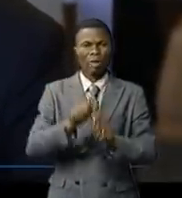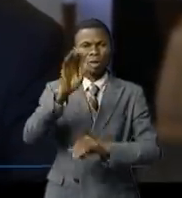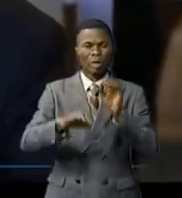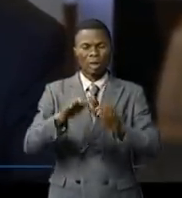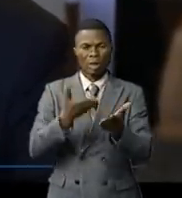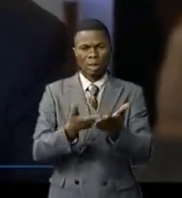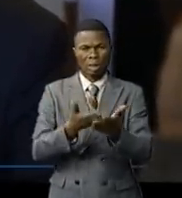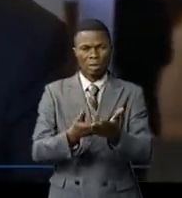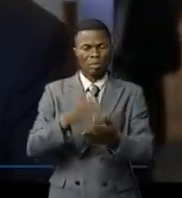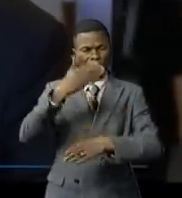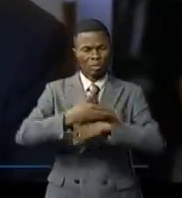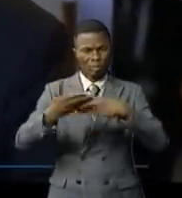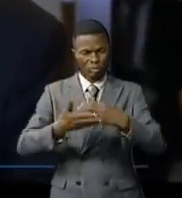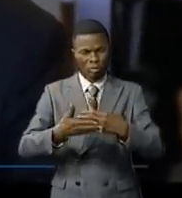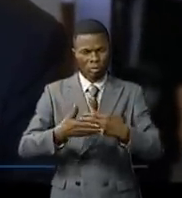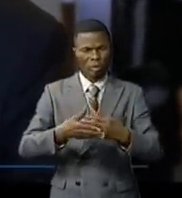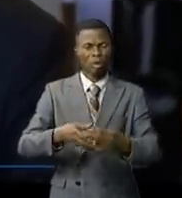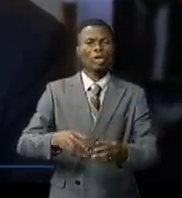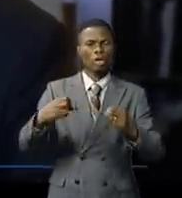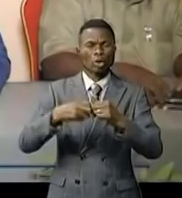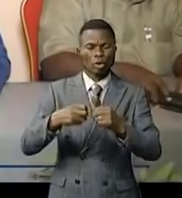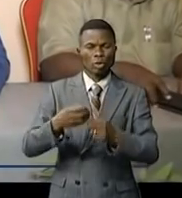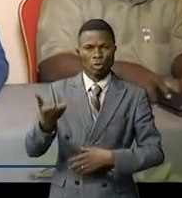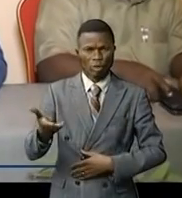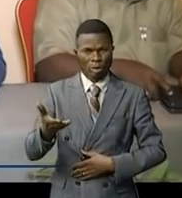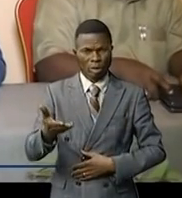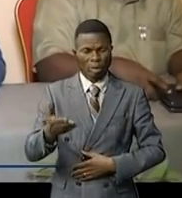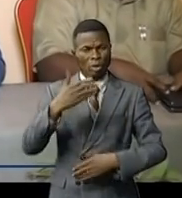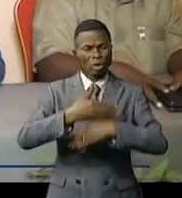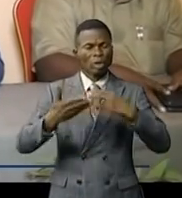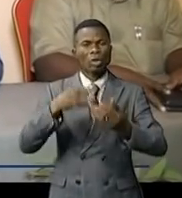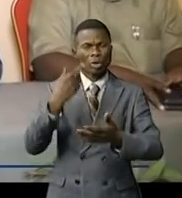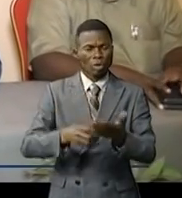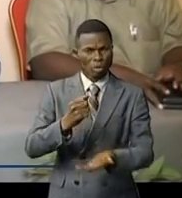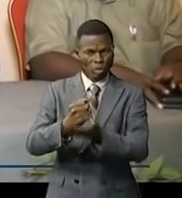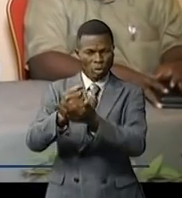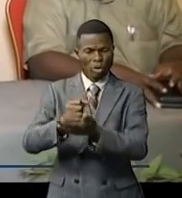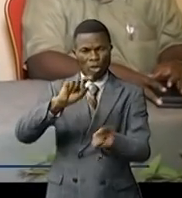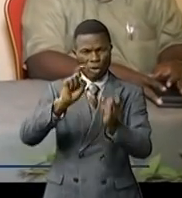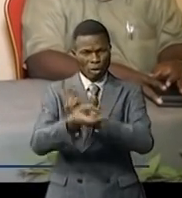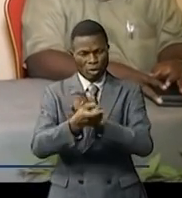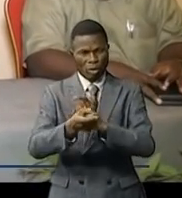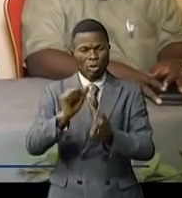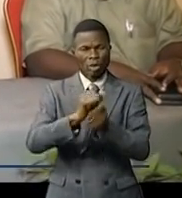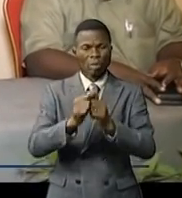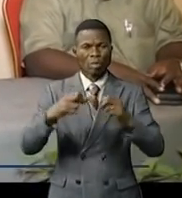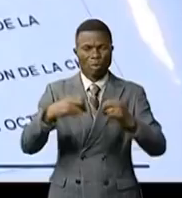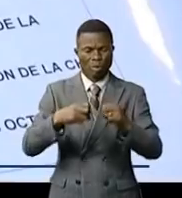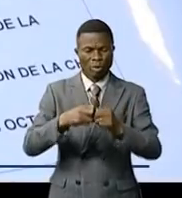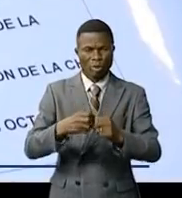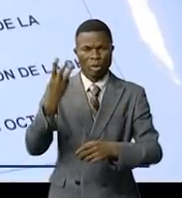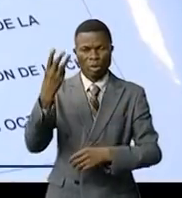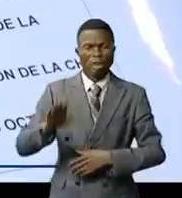à suivre pour la réhabilitation de la centrale, laquelle réhabilitation permettra l'amélioration de la fourniture en